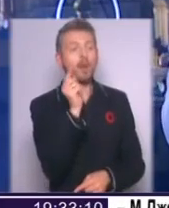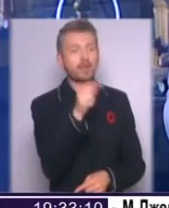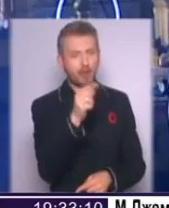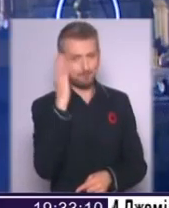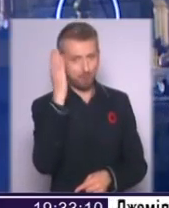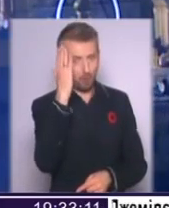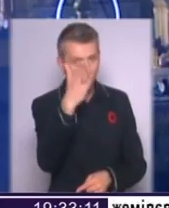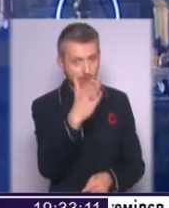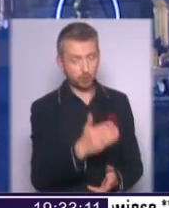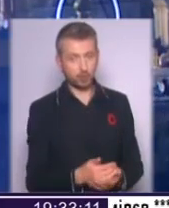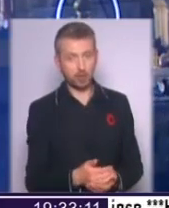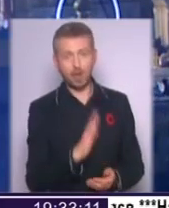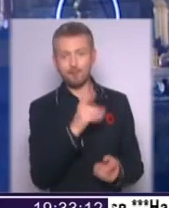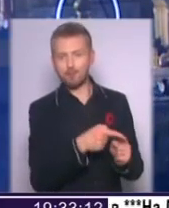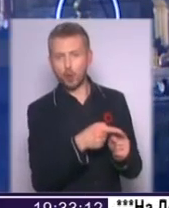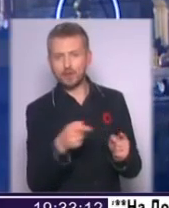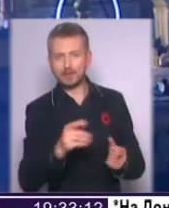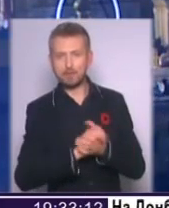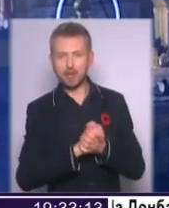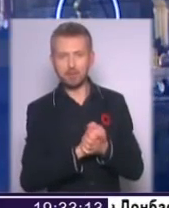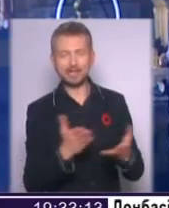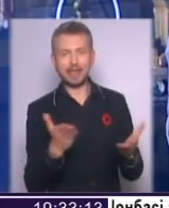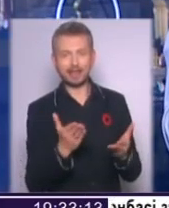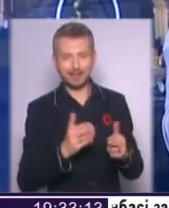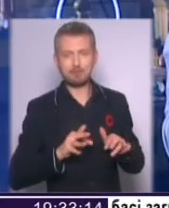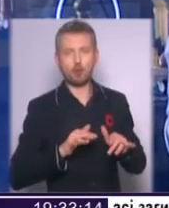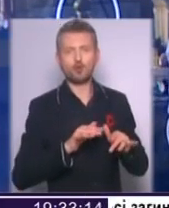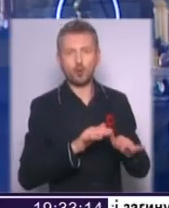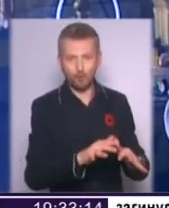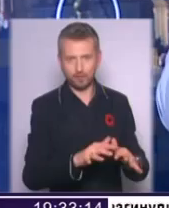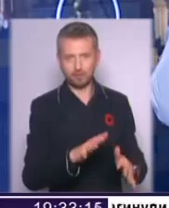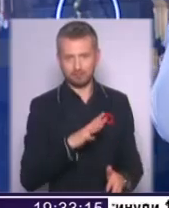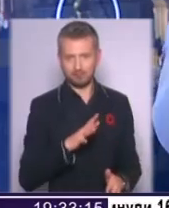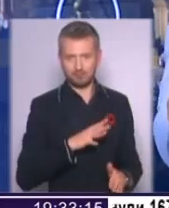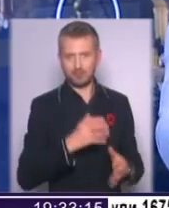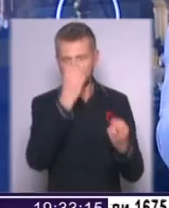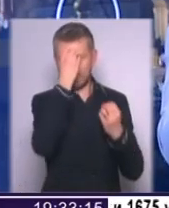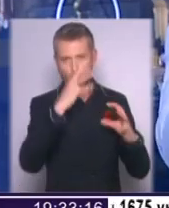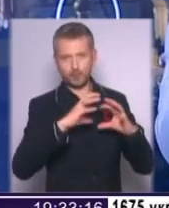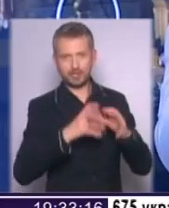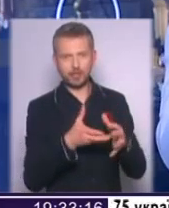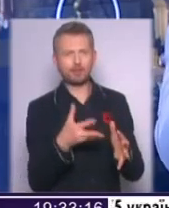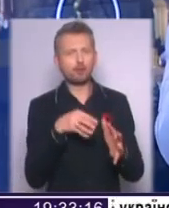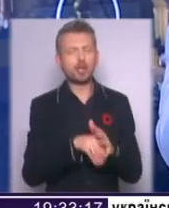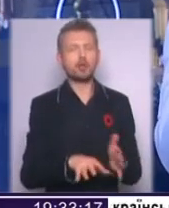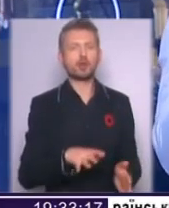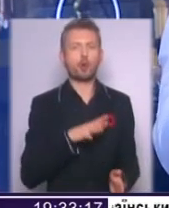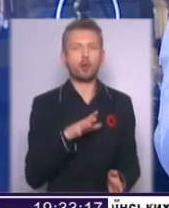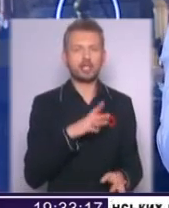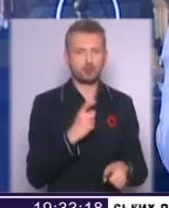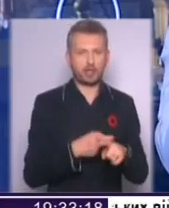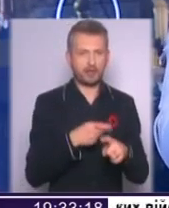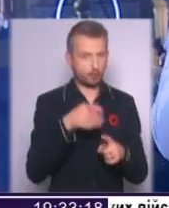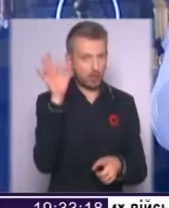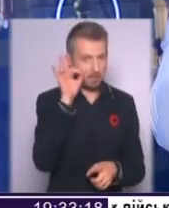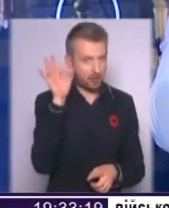попереду в процесі примирення, який пройшов цивілізований світ, включаючи колишню нацистську Німеччину,